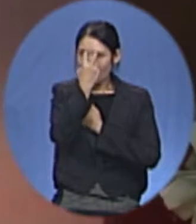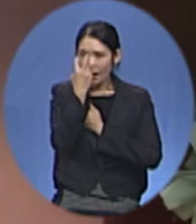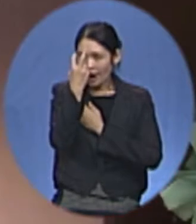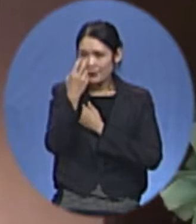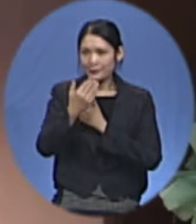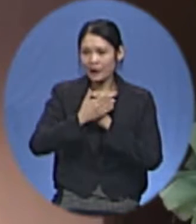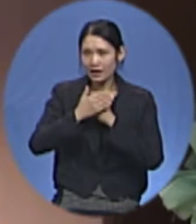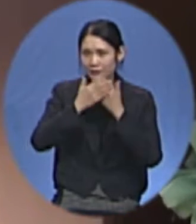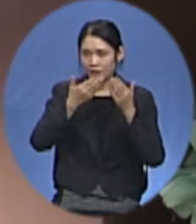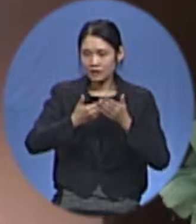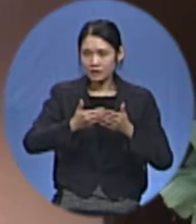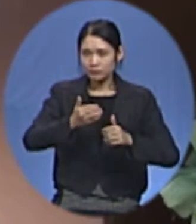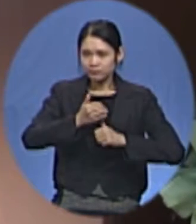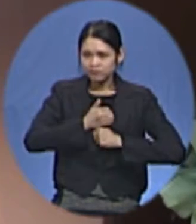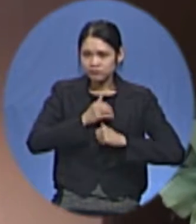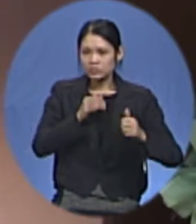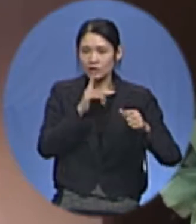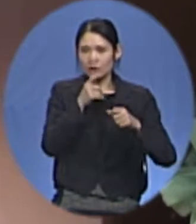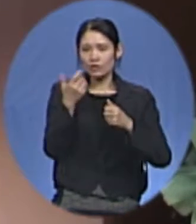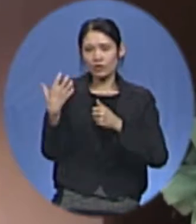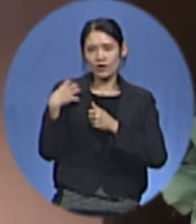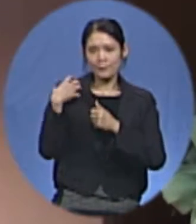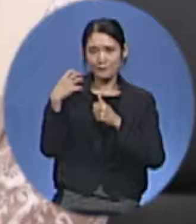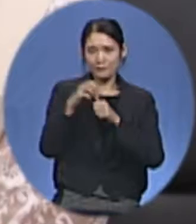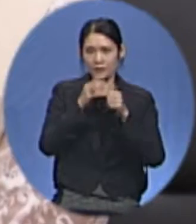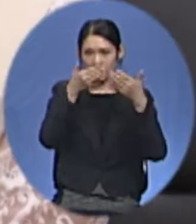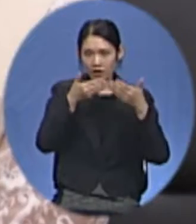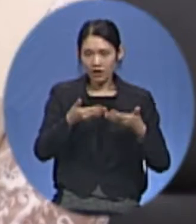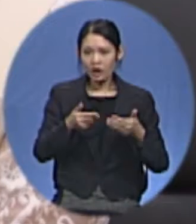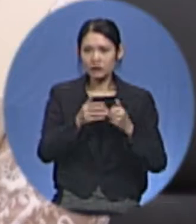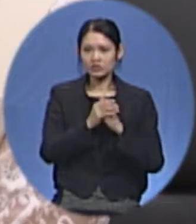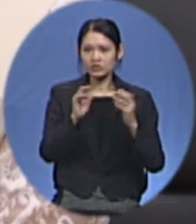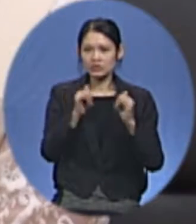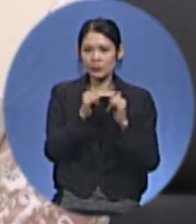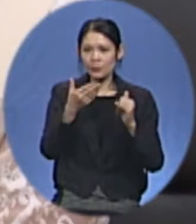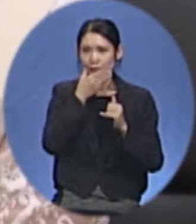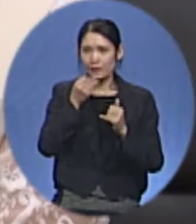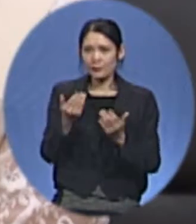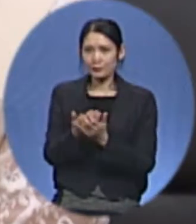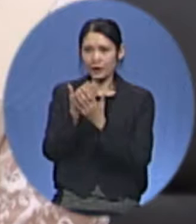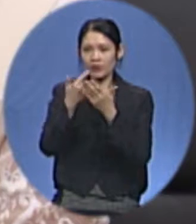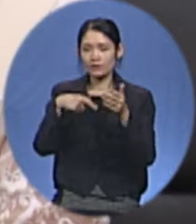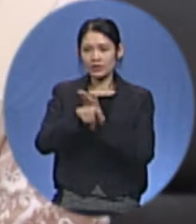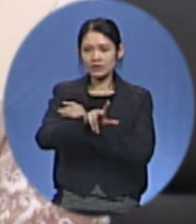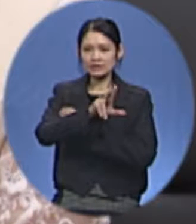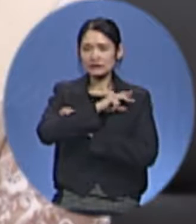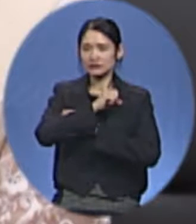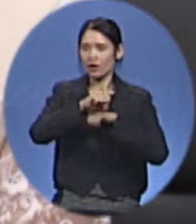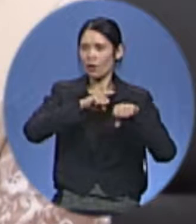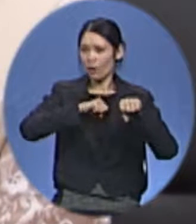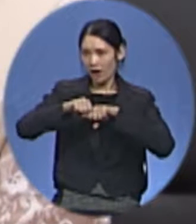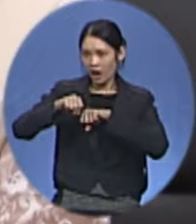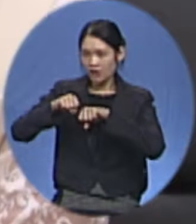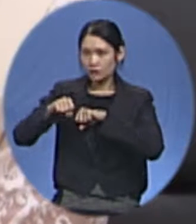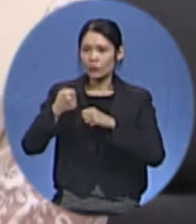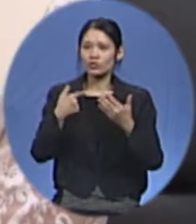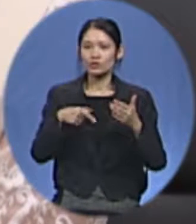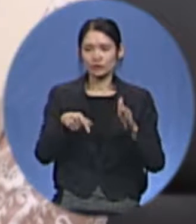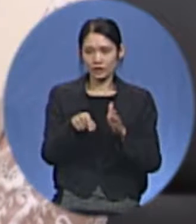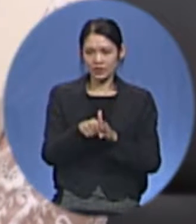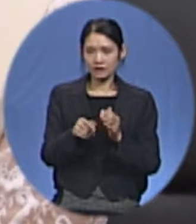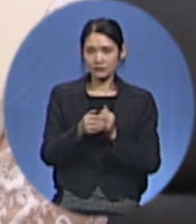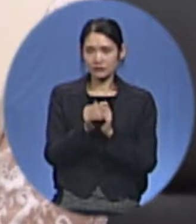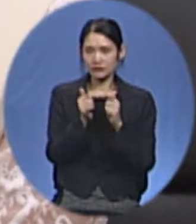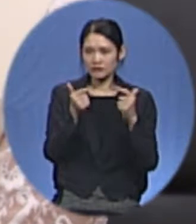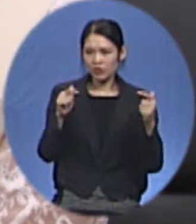견제하라는 시민들의 위임을 받아 시민의 복리 증진을 위한 의정활동이 되어야 하는 의회에서